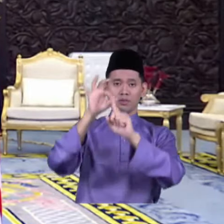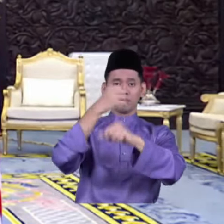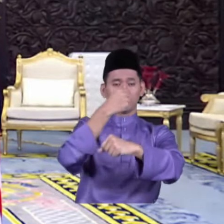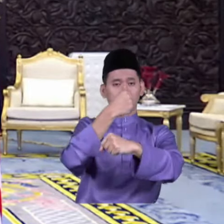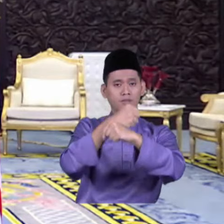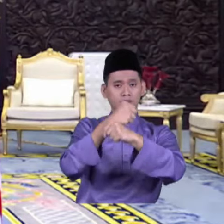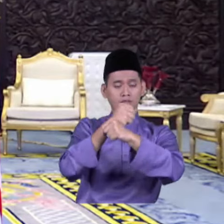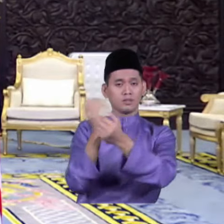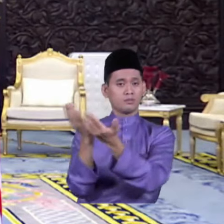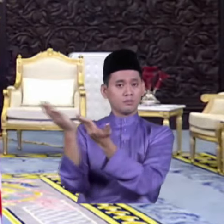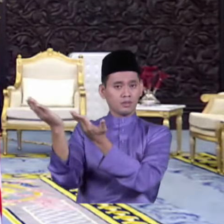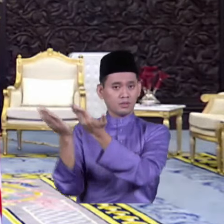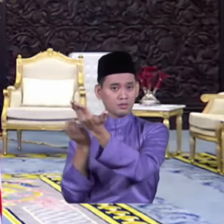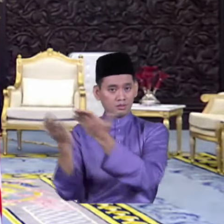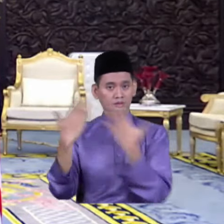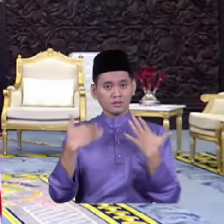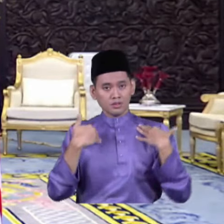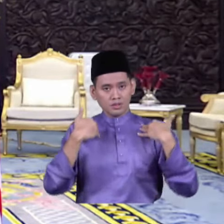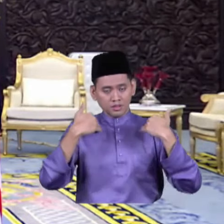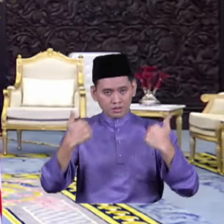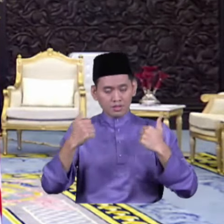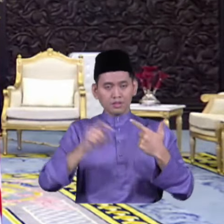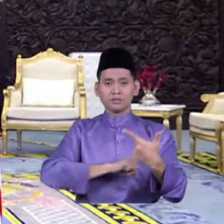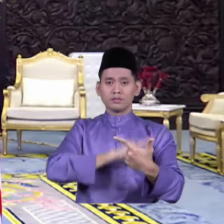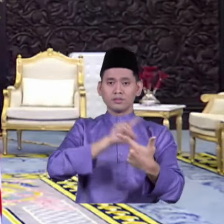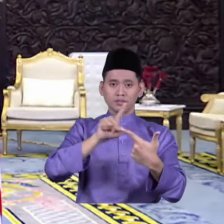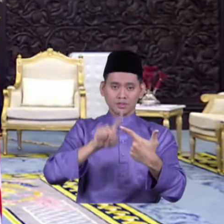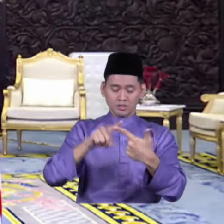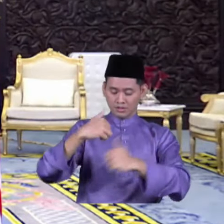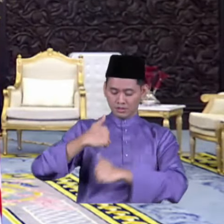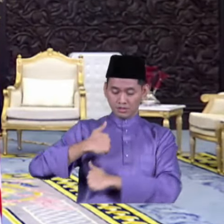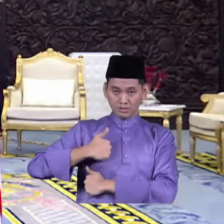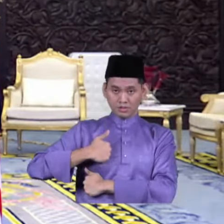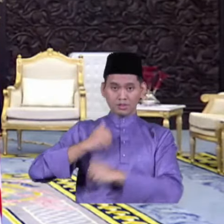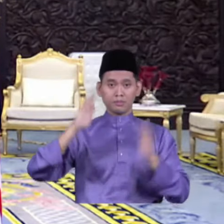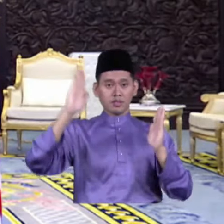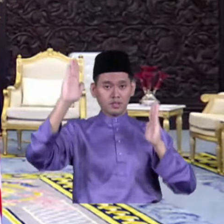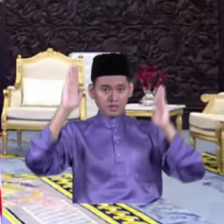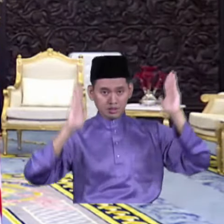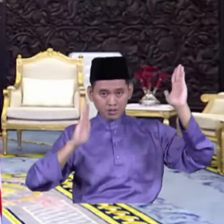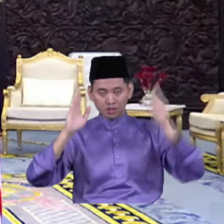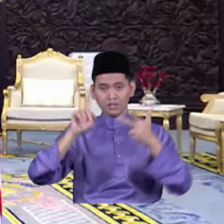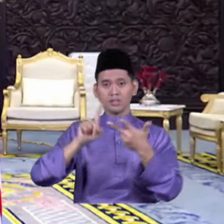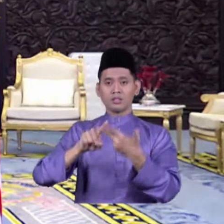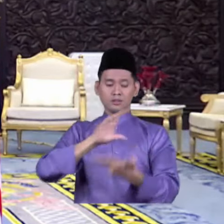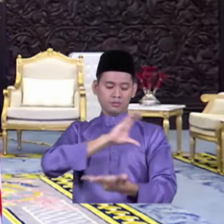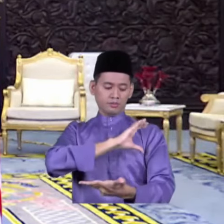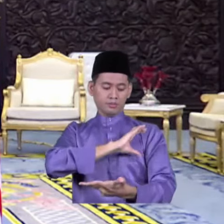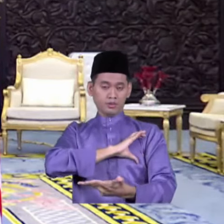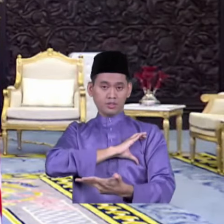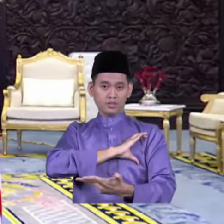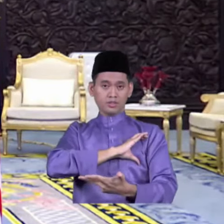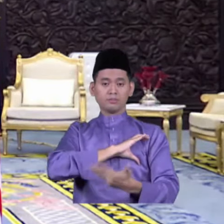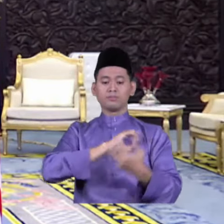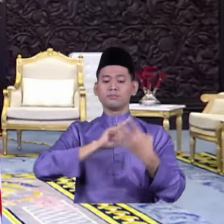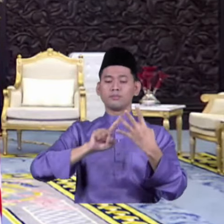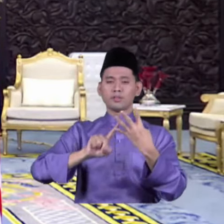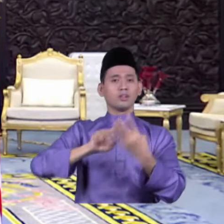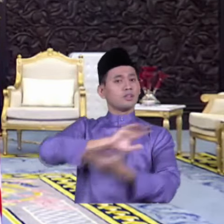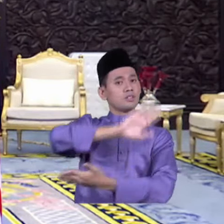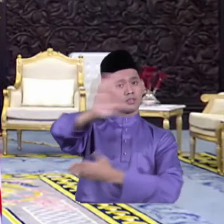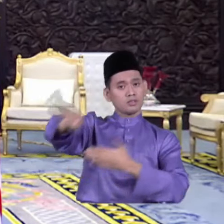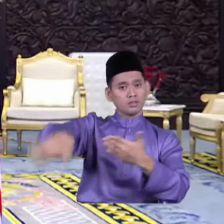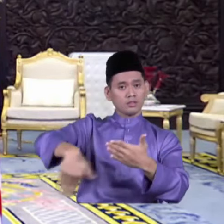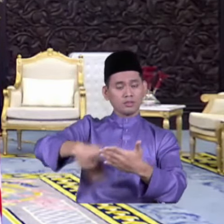penghematan kesehatan anggota angkatan tentra Malaysia polis di Raja Malaysia serta